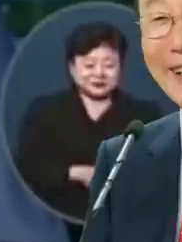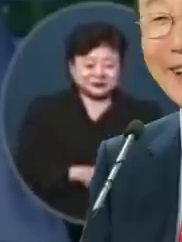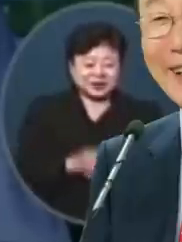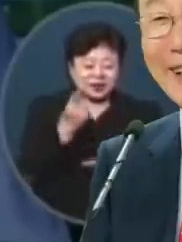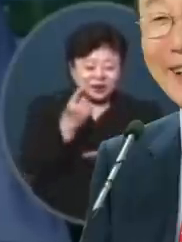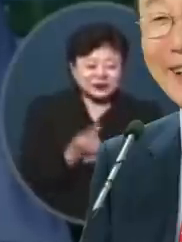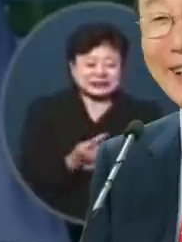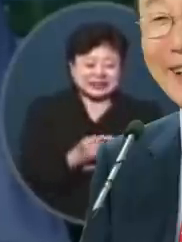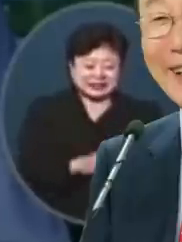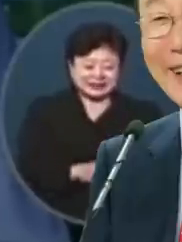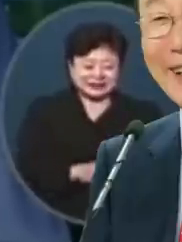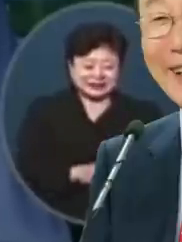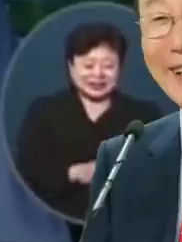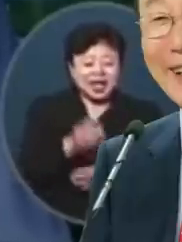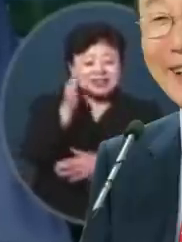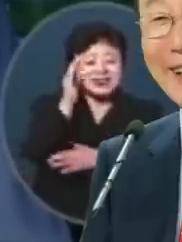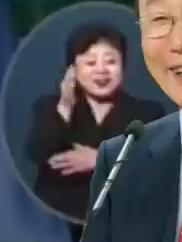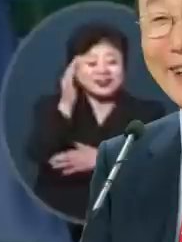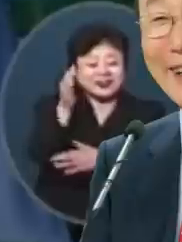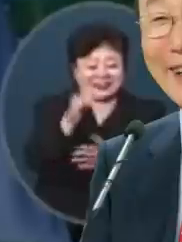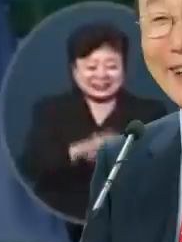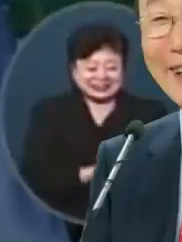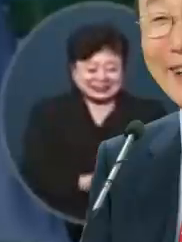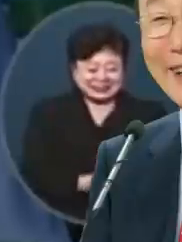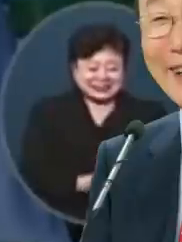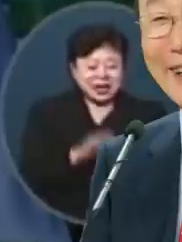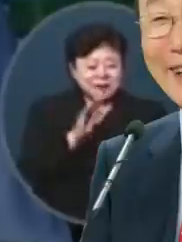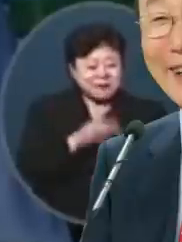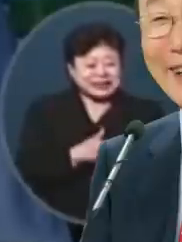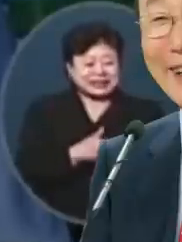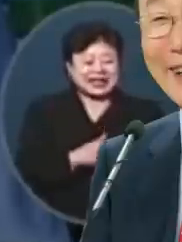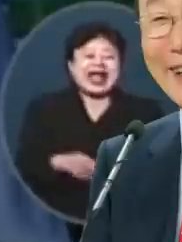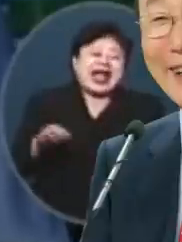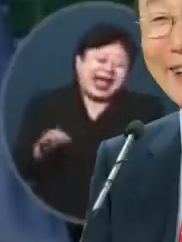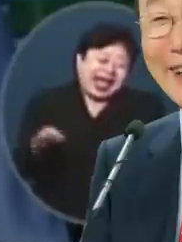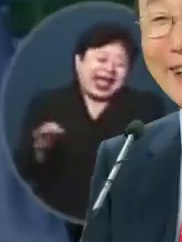오시는데 제가 설교를 잘 못하더라